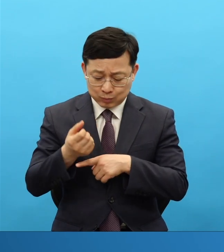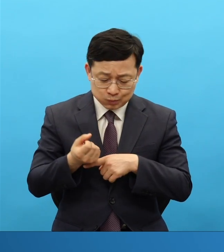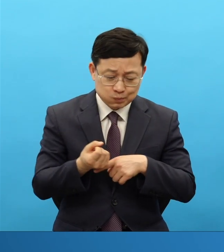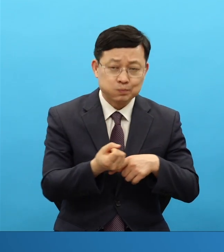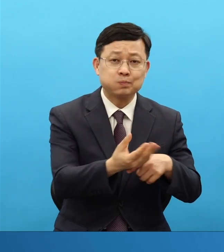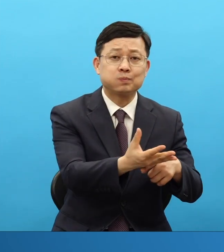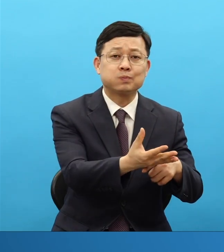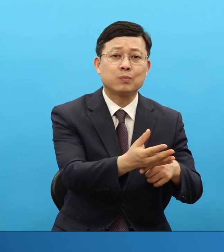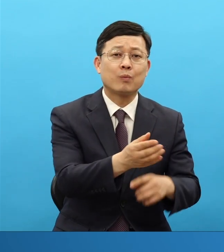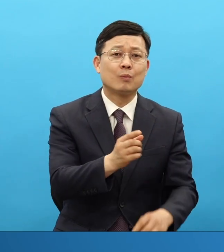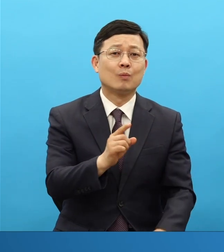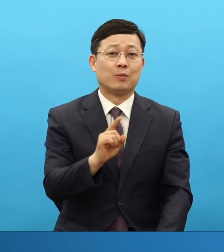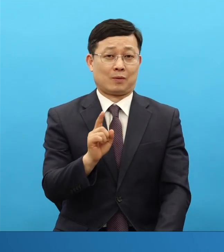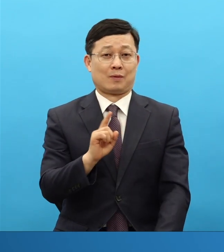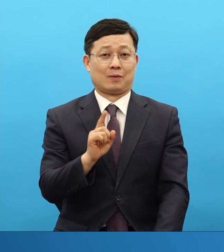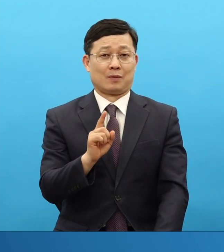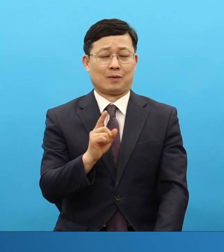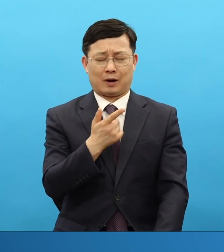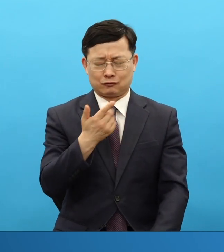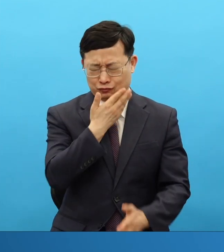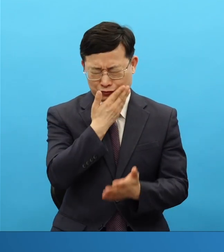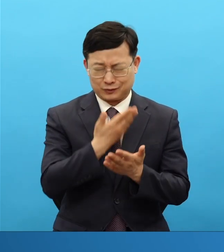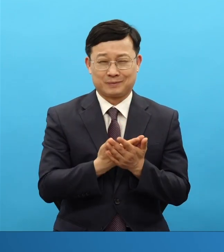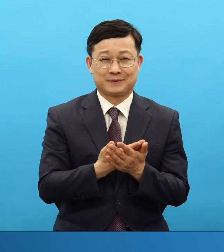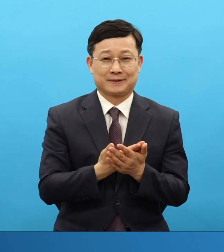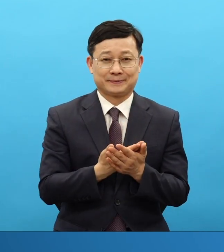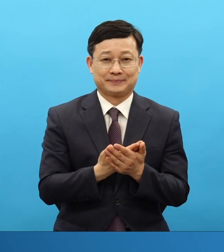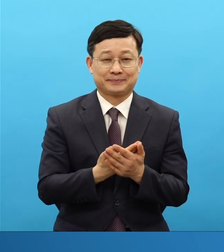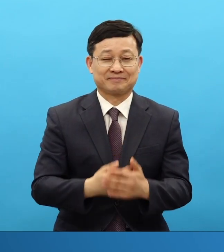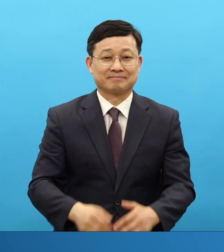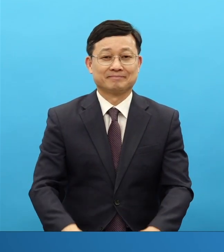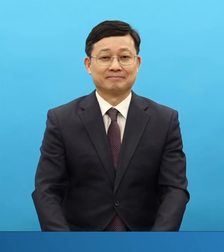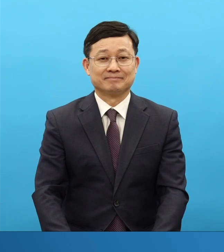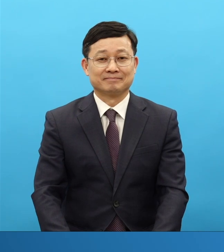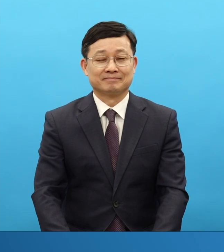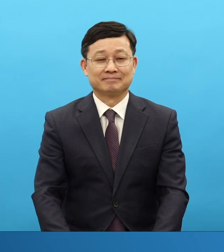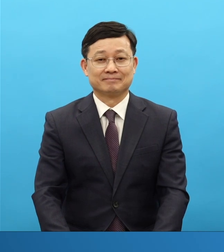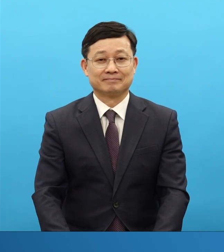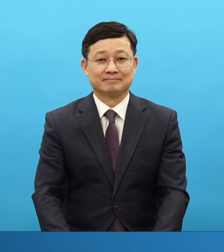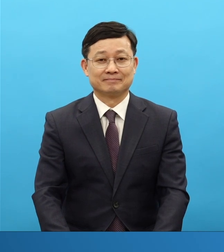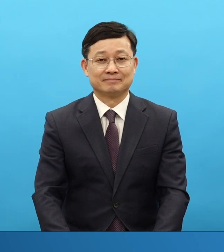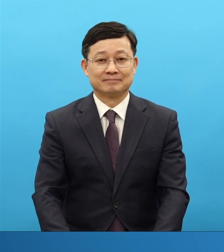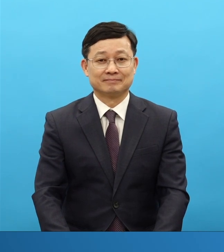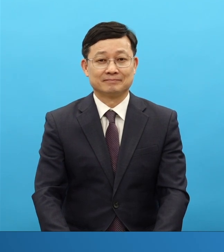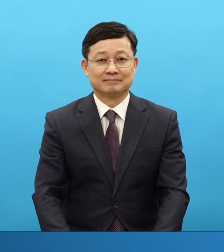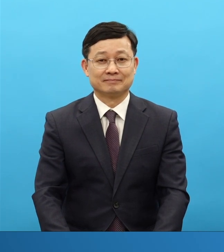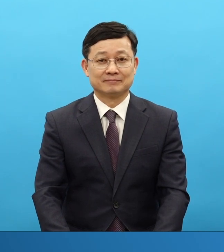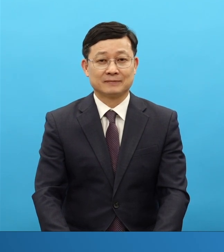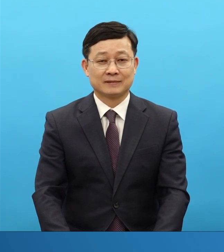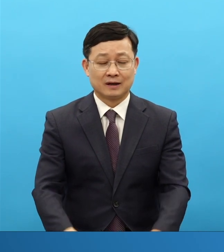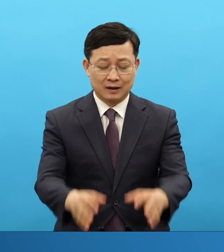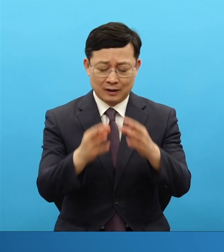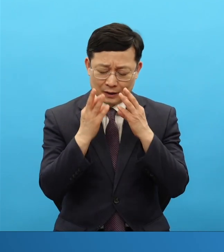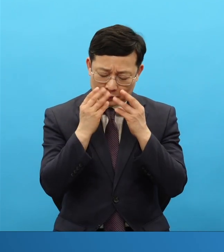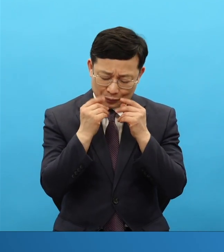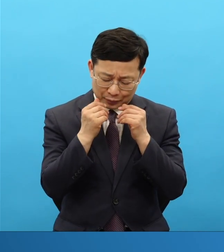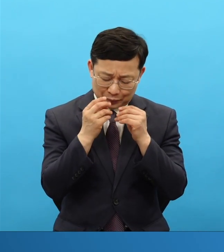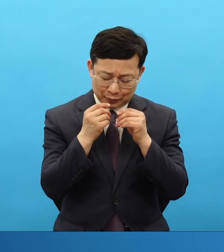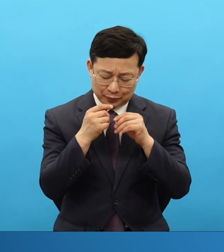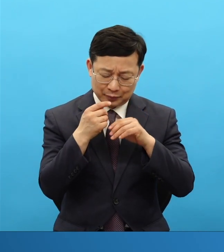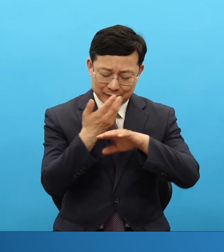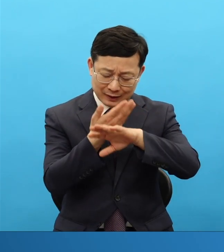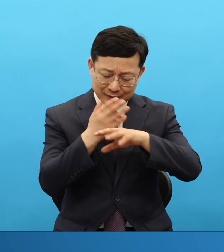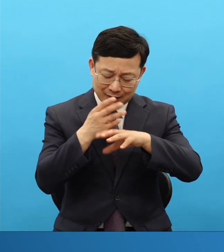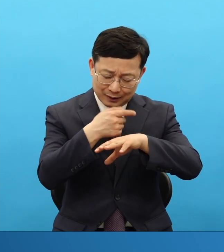relay? 중요하죠. It's very important. 귀하게 만난 다민족 무엇을 알게 해줘야 되느냐?